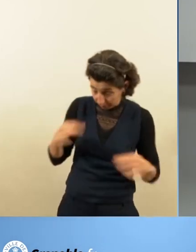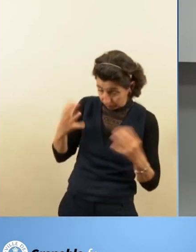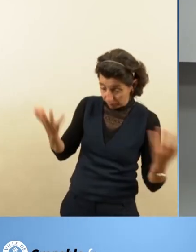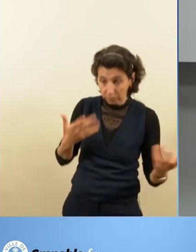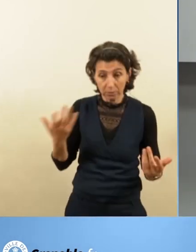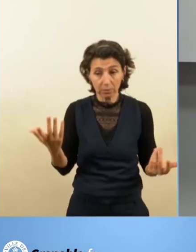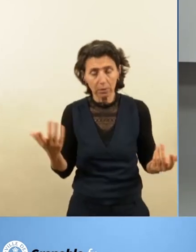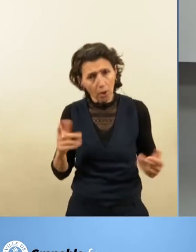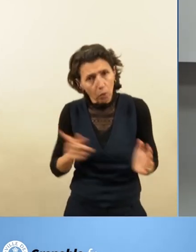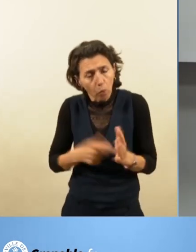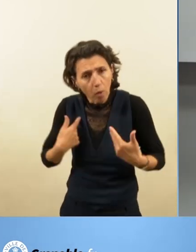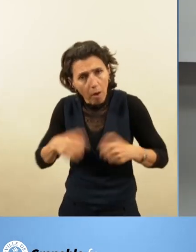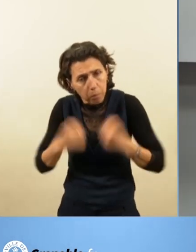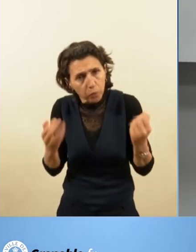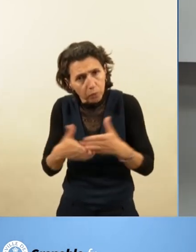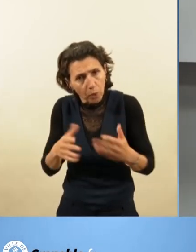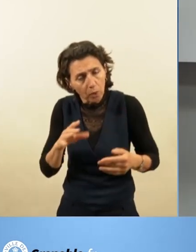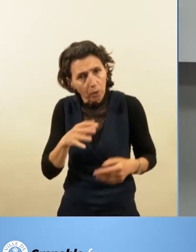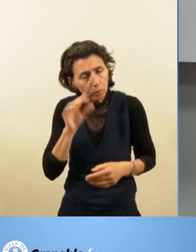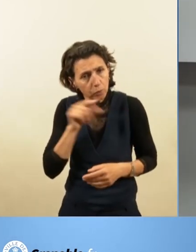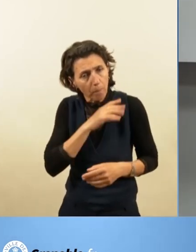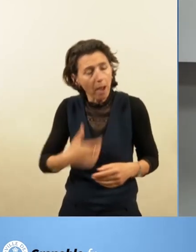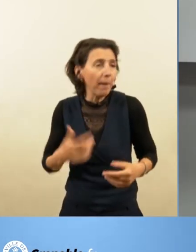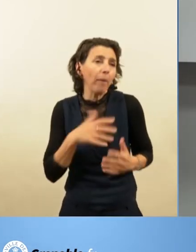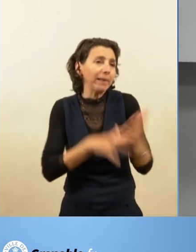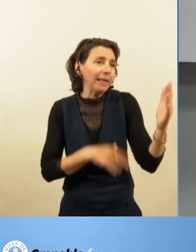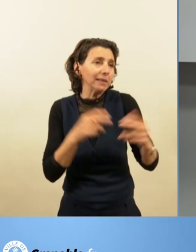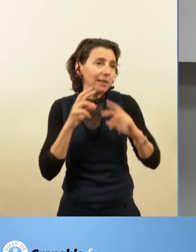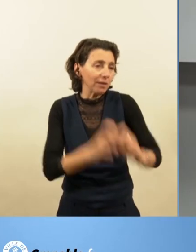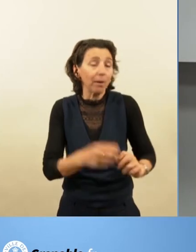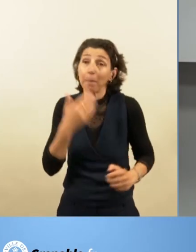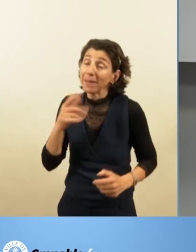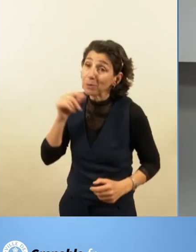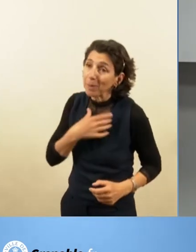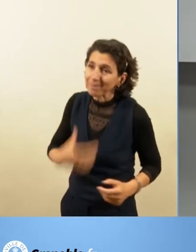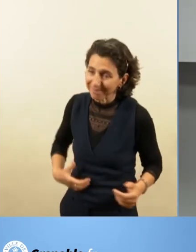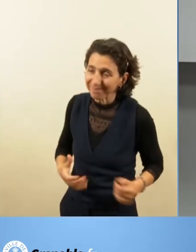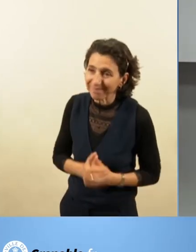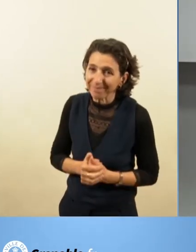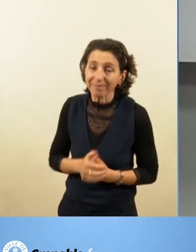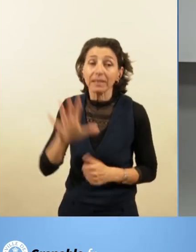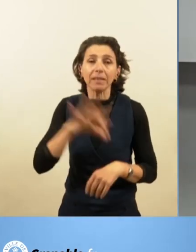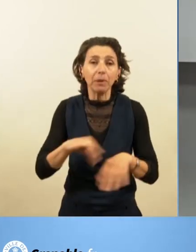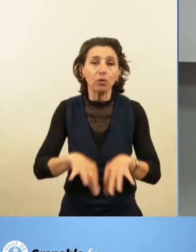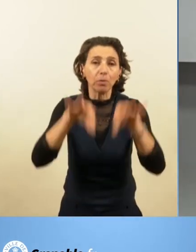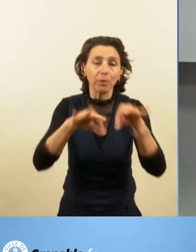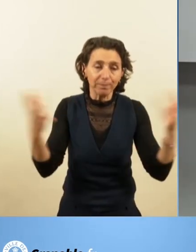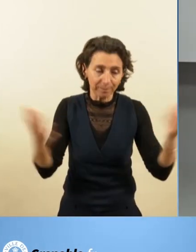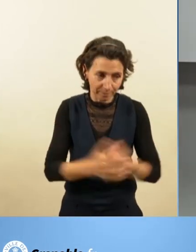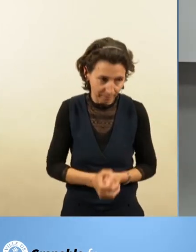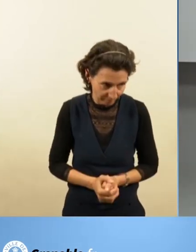je crois absolument bien sûr merci pour étudier les textes que vous avez vu avant merci Monsieur le Maire 5 minutes de suspension de séance